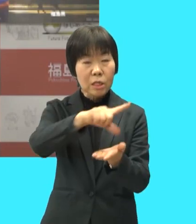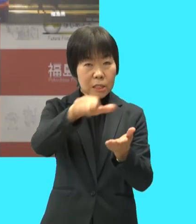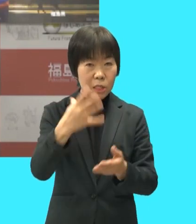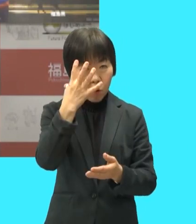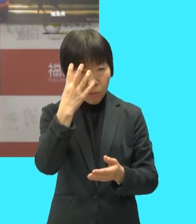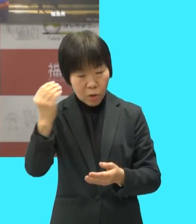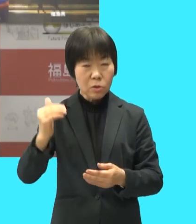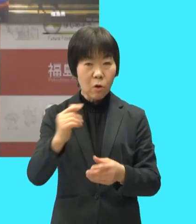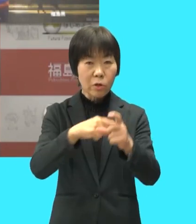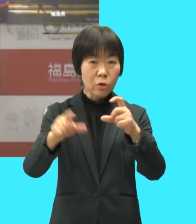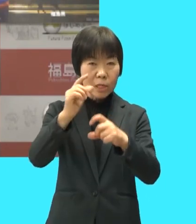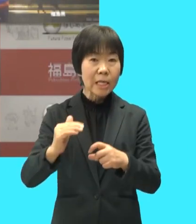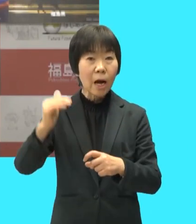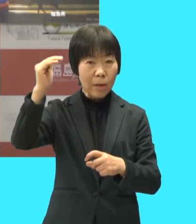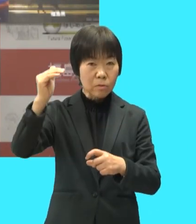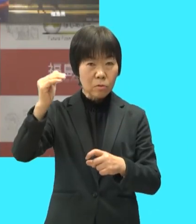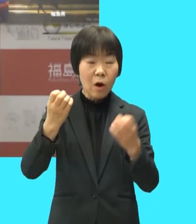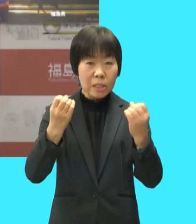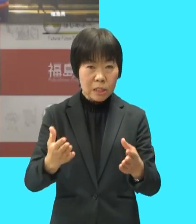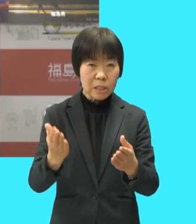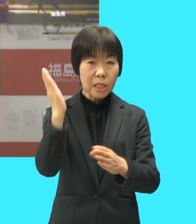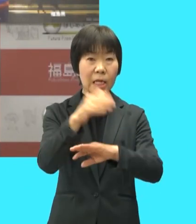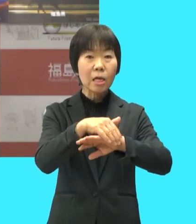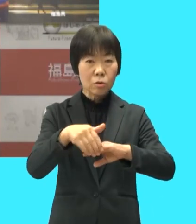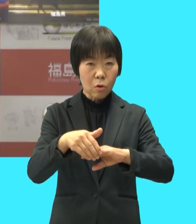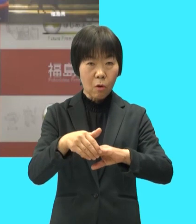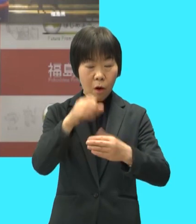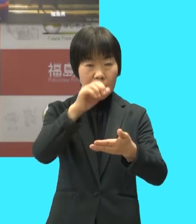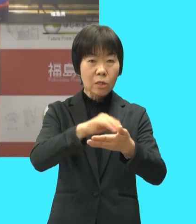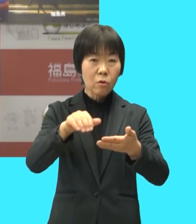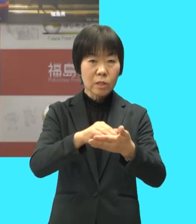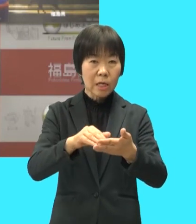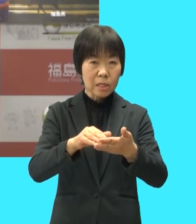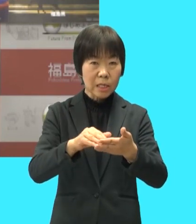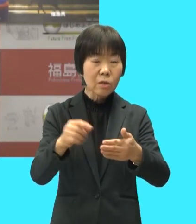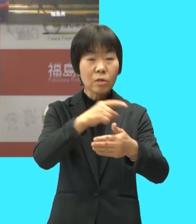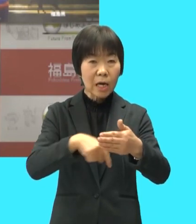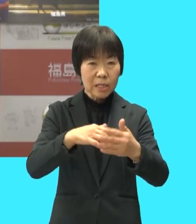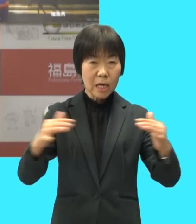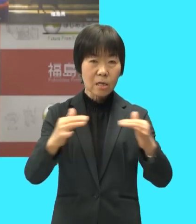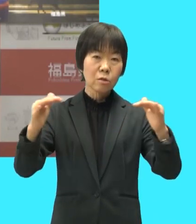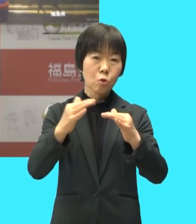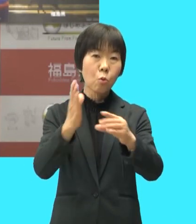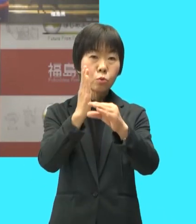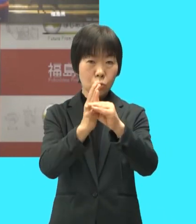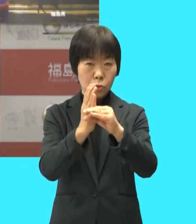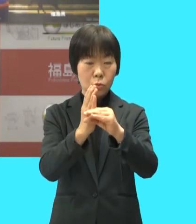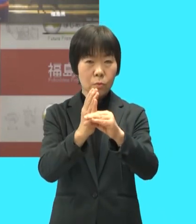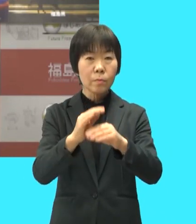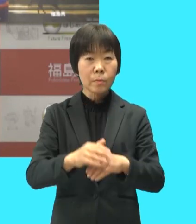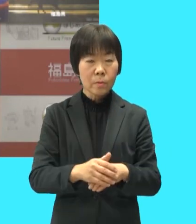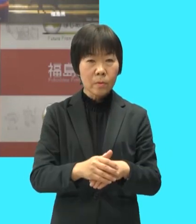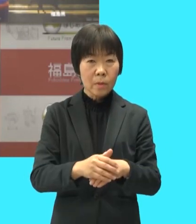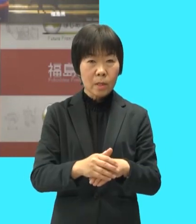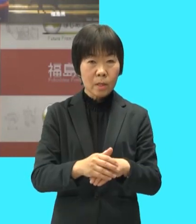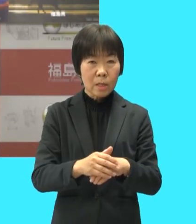力をより高める、こういった新規施策を今予算査定の中で議論を続けているところでございます。